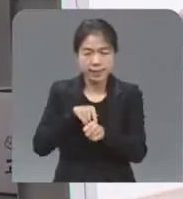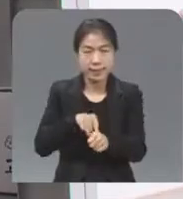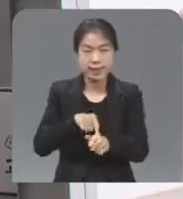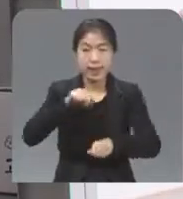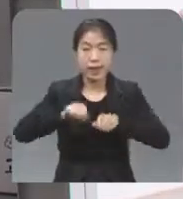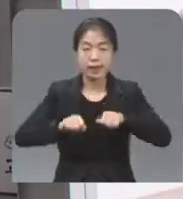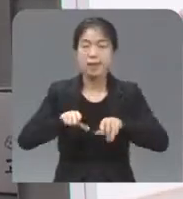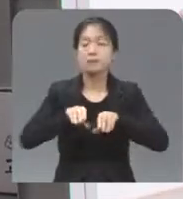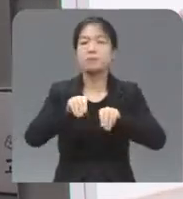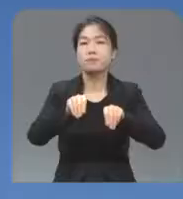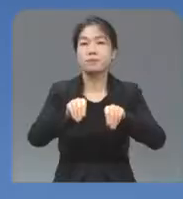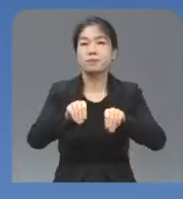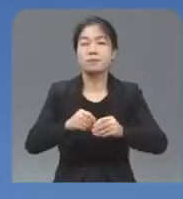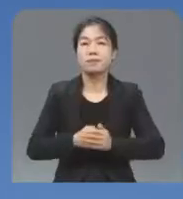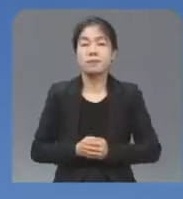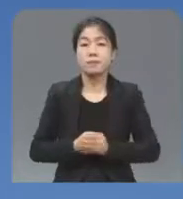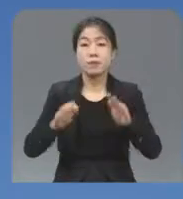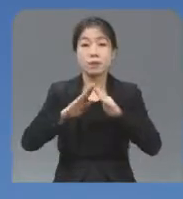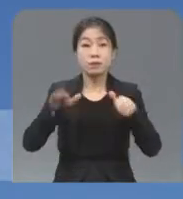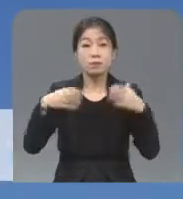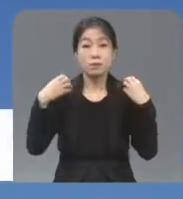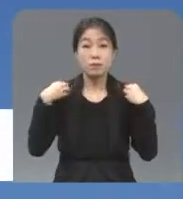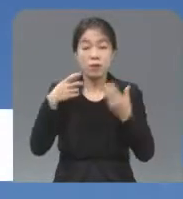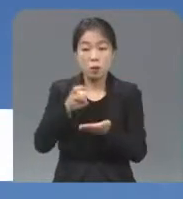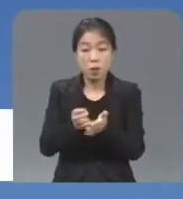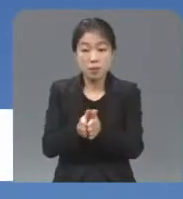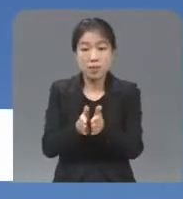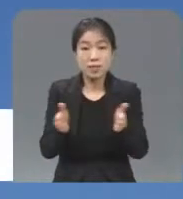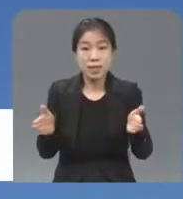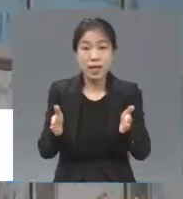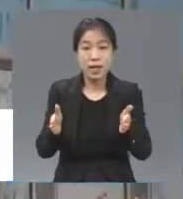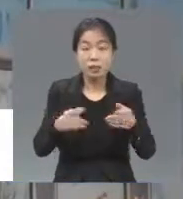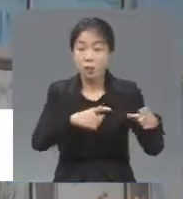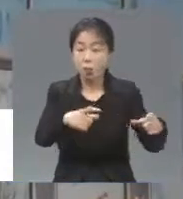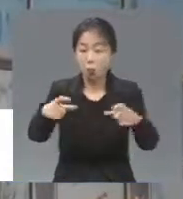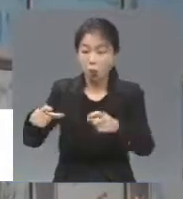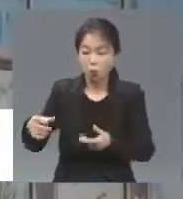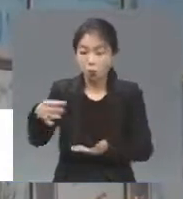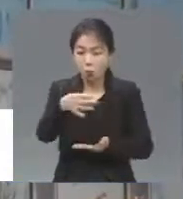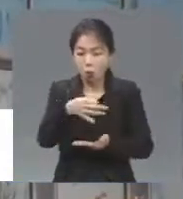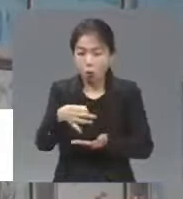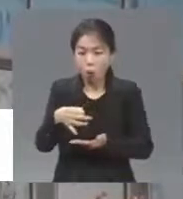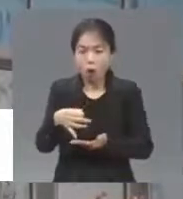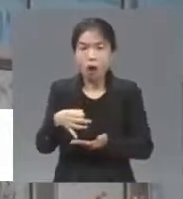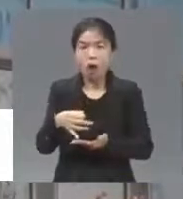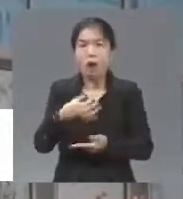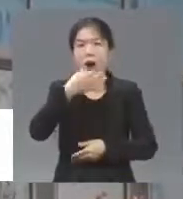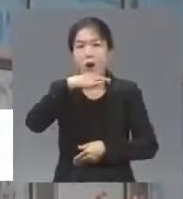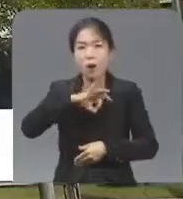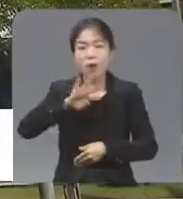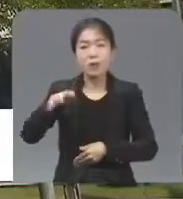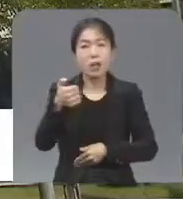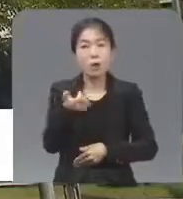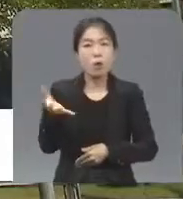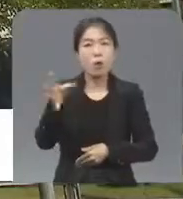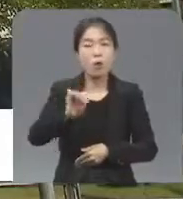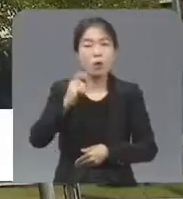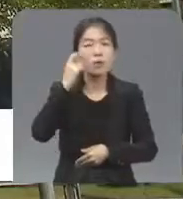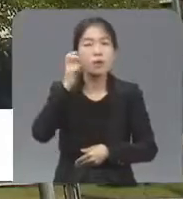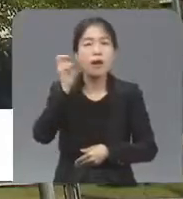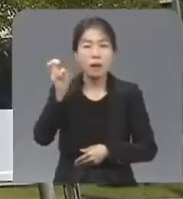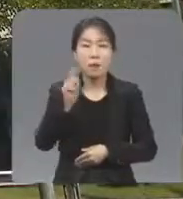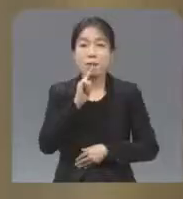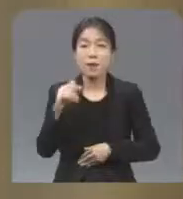행위는 금지됩니다. 전라남도는 법이 시행되면 일선 시군의 재정 확보 효과가 450억 원에 이를